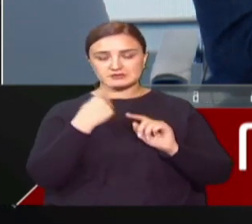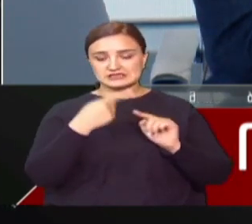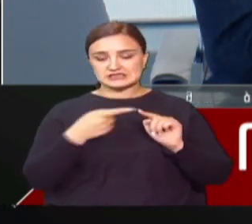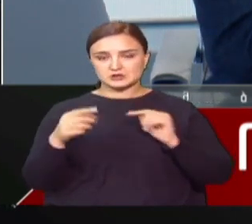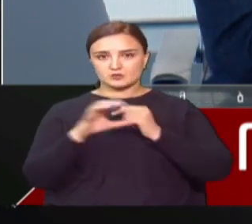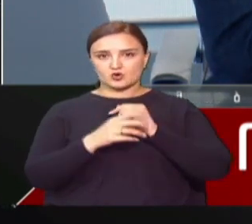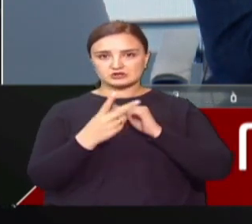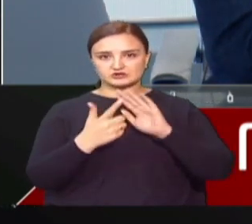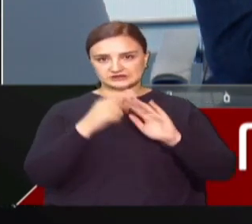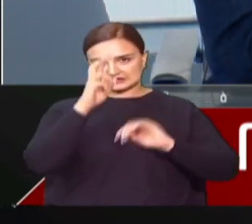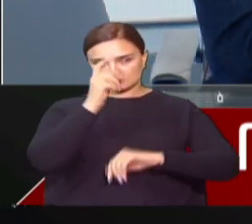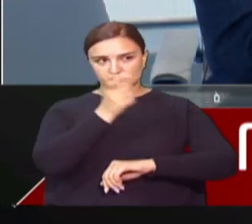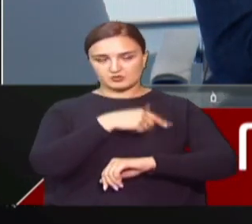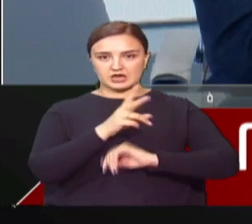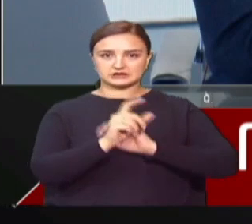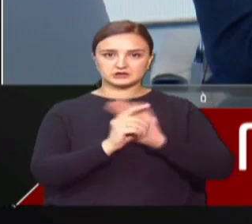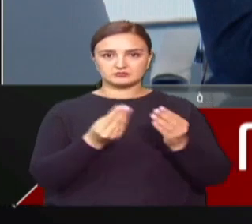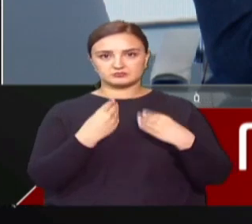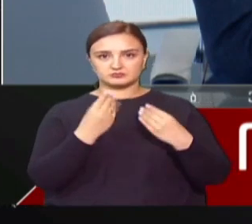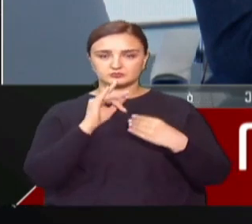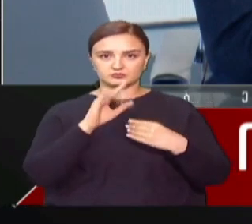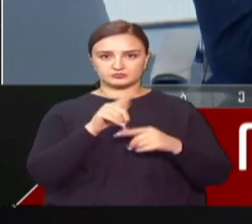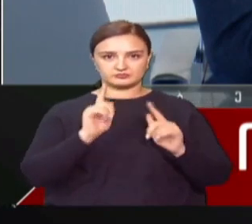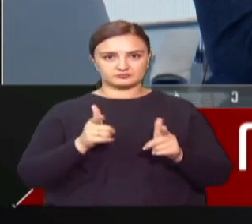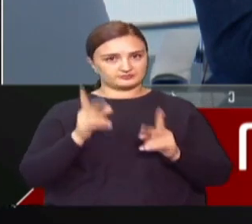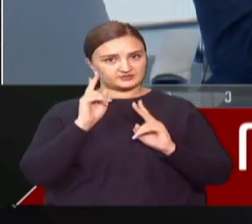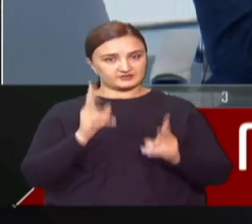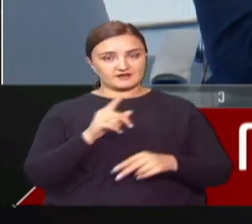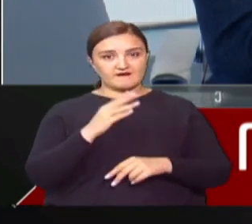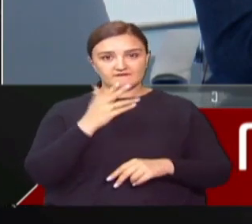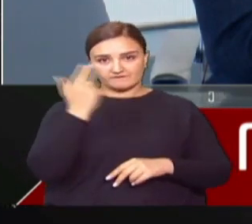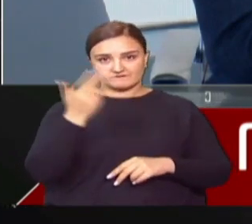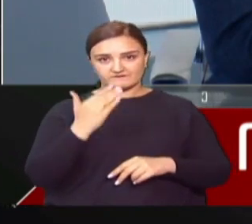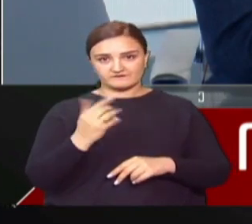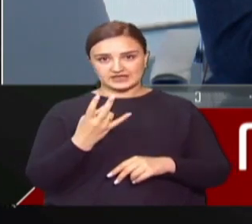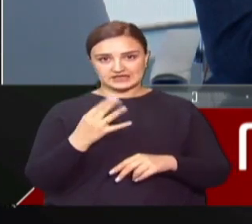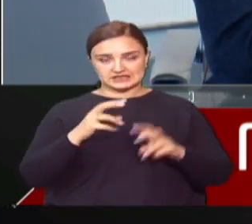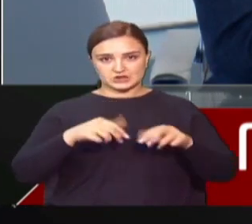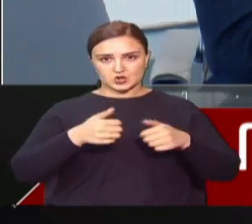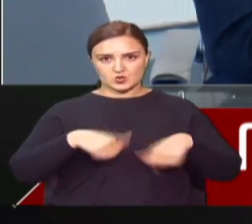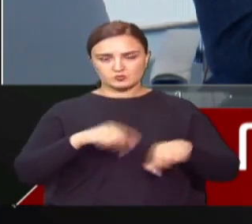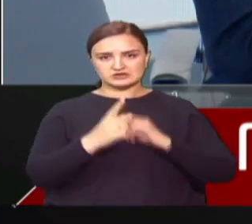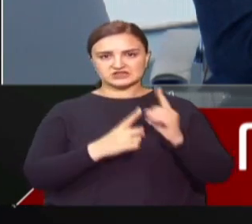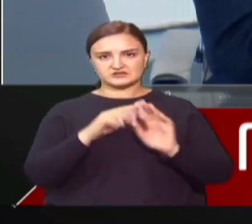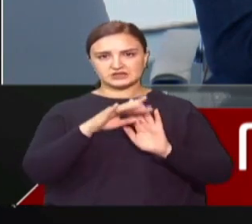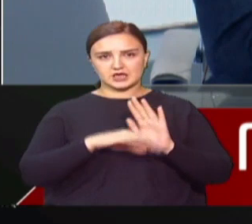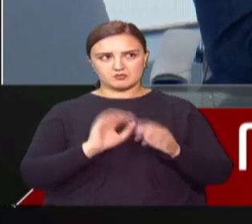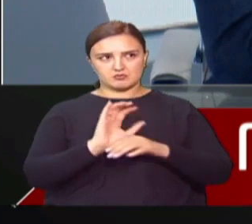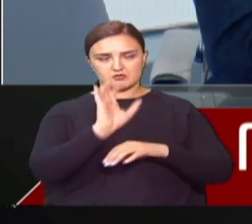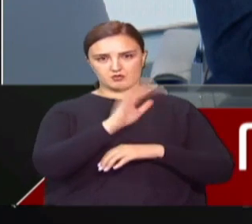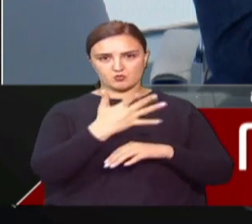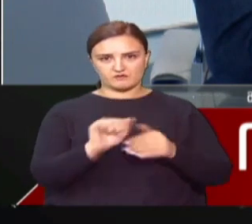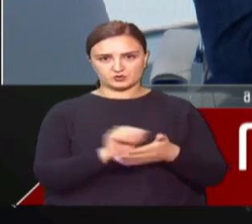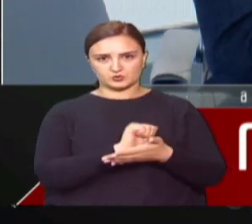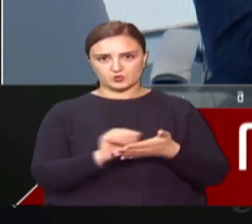გადაწყვეტილებას მოგვანიჭებენ თუ არა კანდიდატის სტატუს. ვენეციის კომისიაში გაიგზავნა ნიმცვლელების შესახებ ინფორმაცია, რომლის